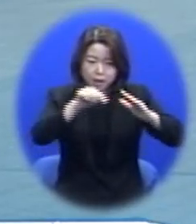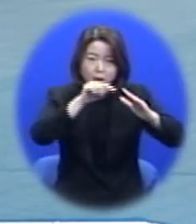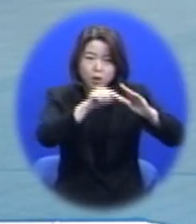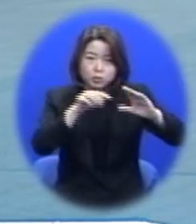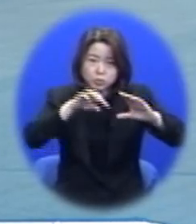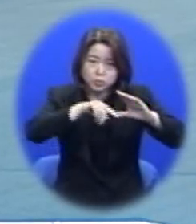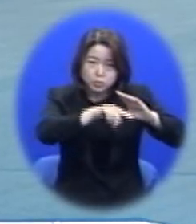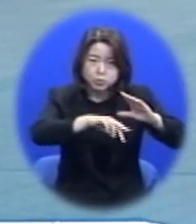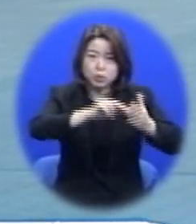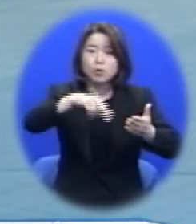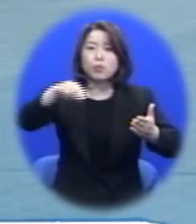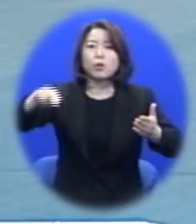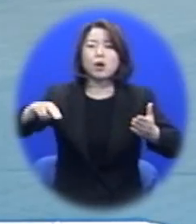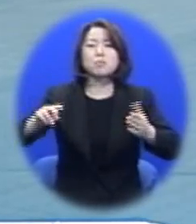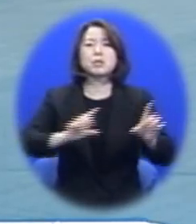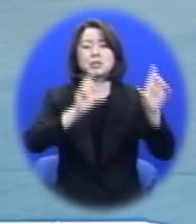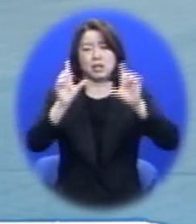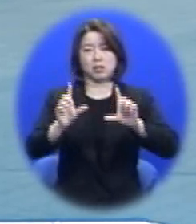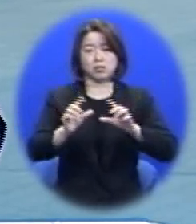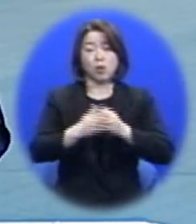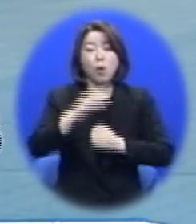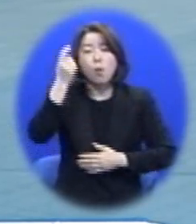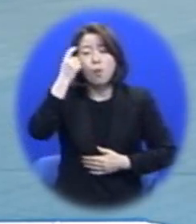다녔습니다. 왜 이러는 것입니까?